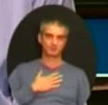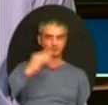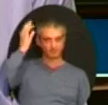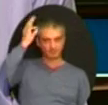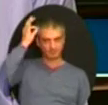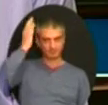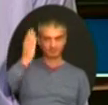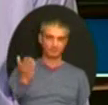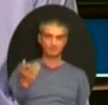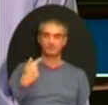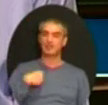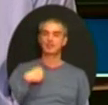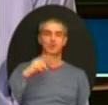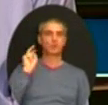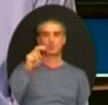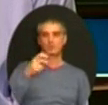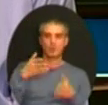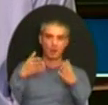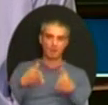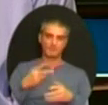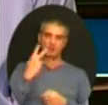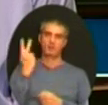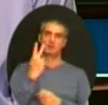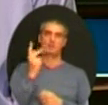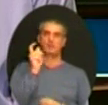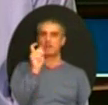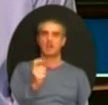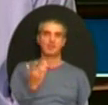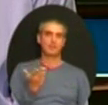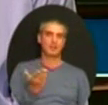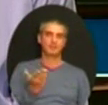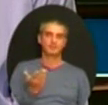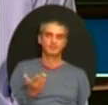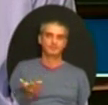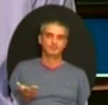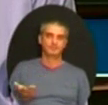ליהודה, אנחנו היינו בלוויה, וכמובן שבן אדם